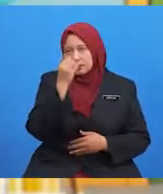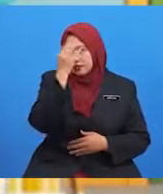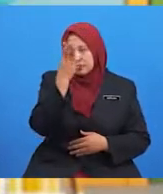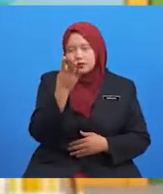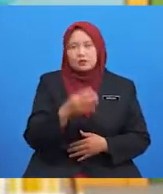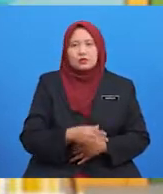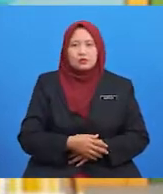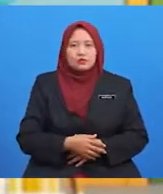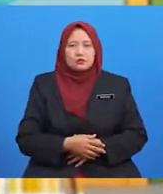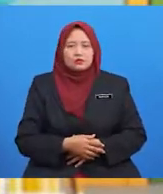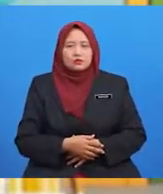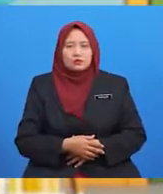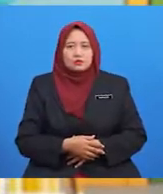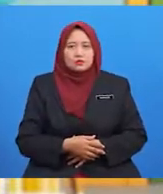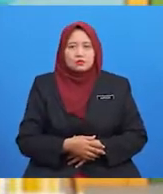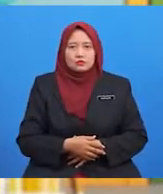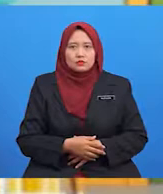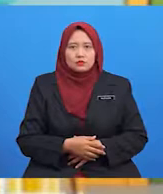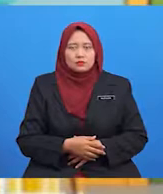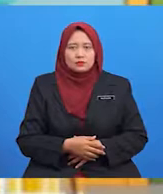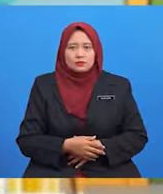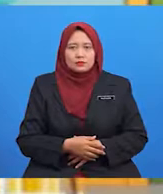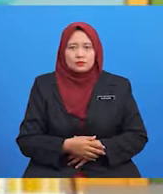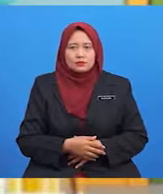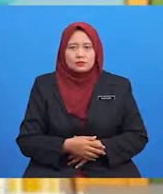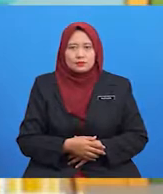Komunikatif Kertas 1 Bahagian A.